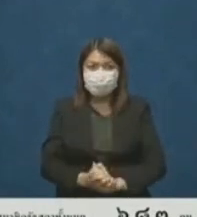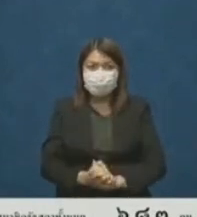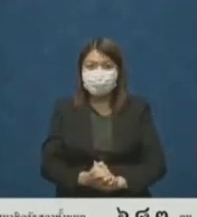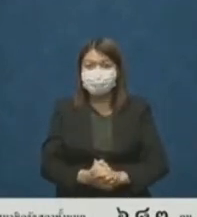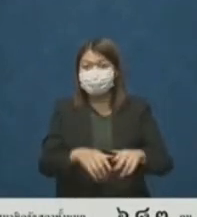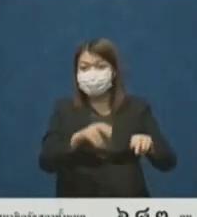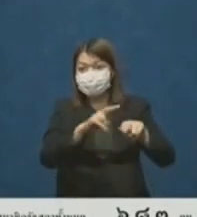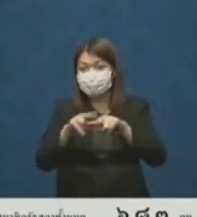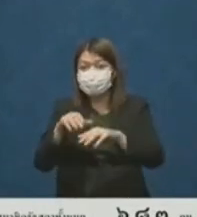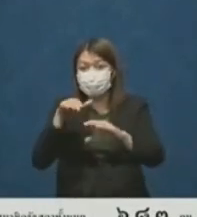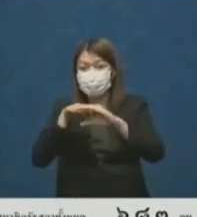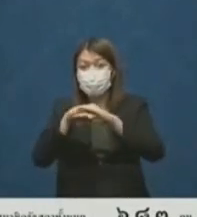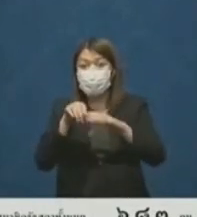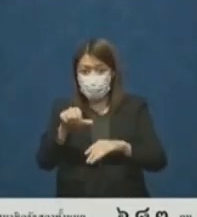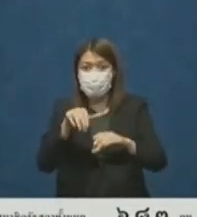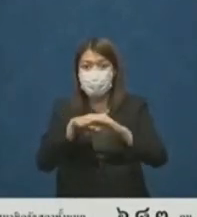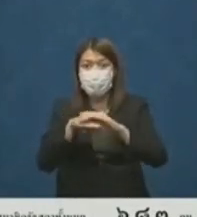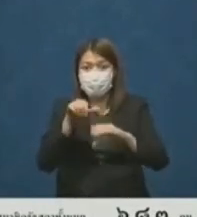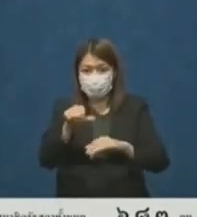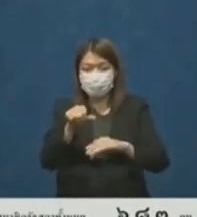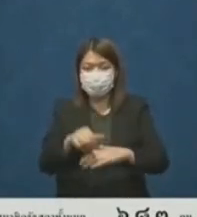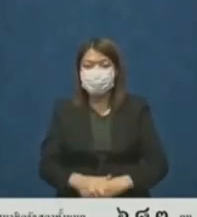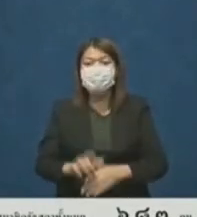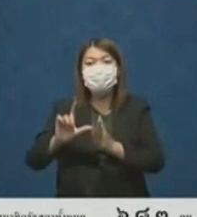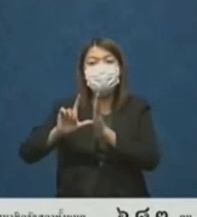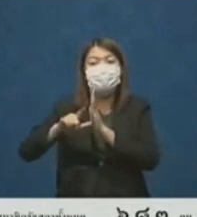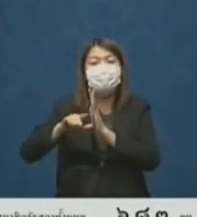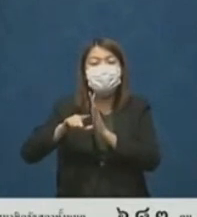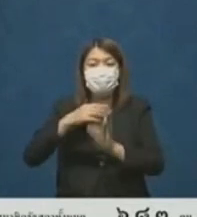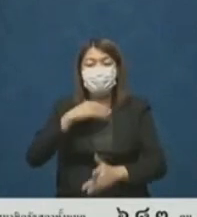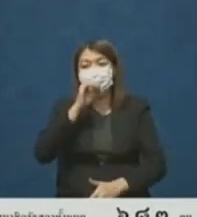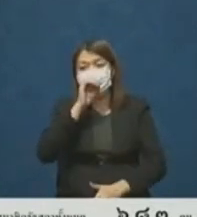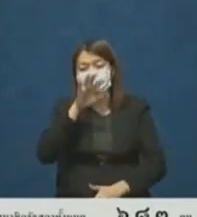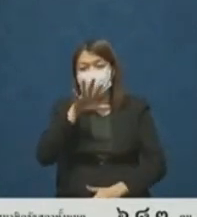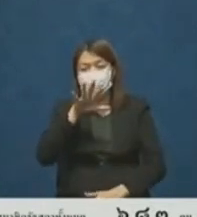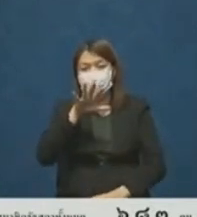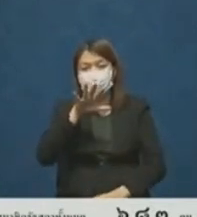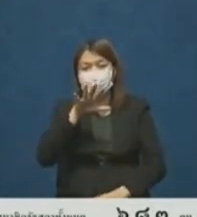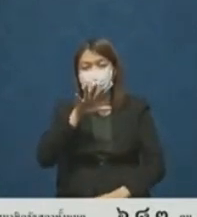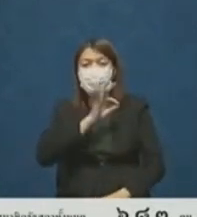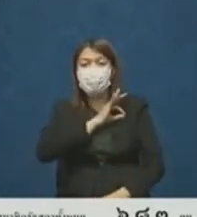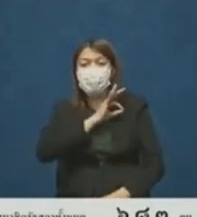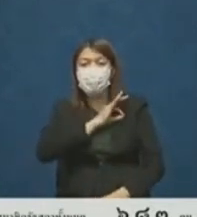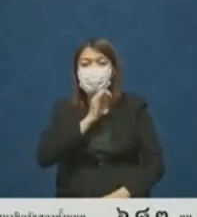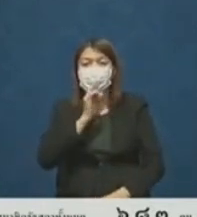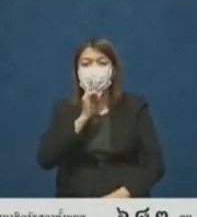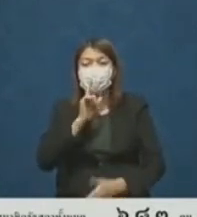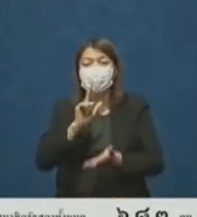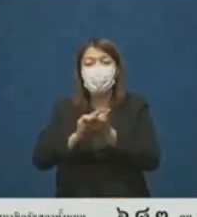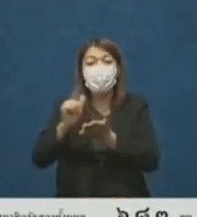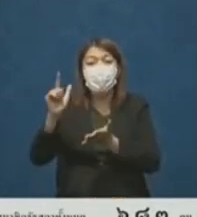นะครับสมาชิกครับถ้าเข้ามาแล้วกรุณากดบัตรแสดงตนนะครับทางฝ่ายเลขาให้ผมเรียนว่